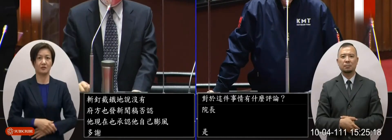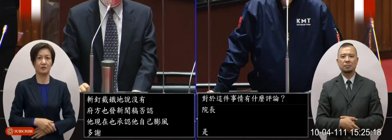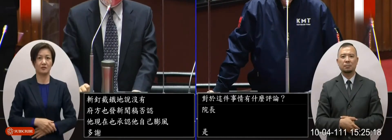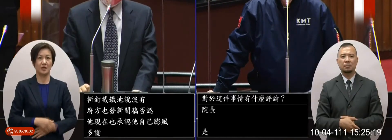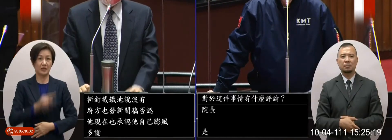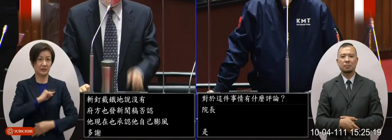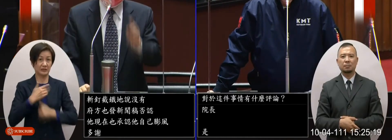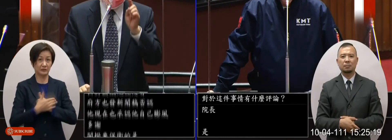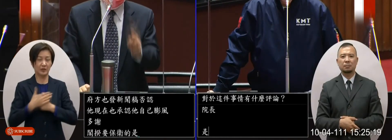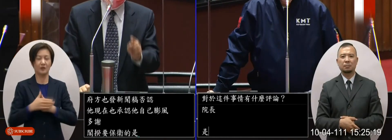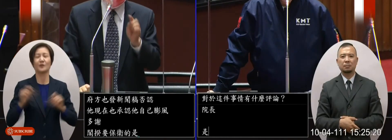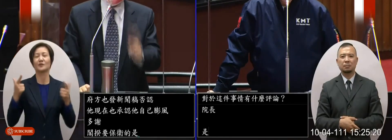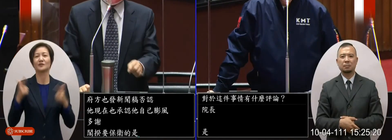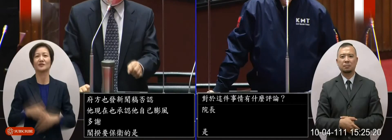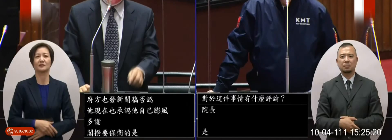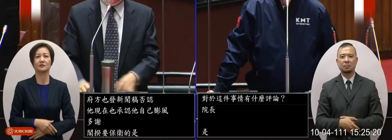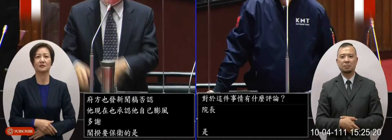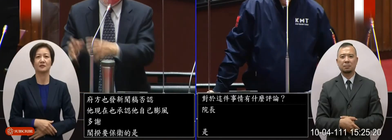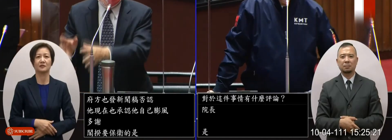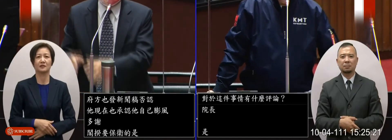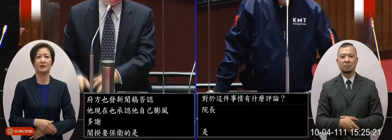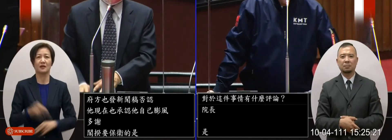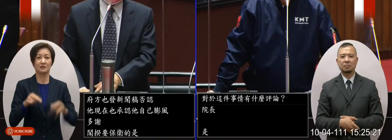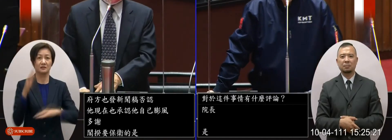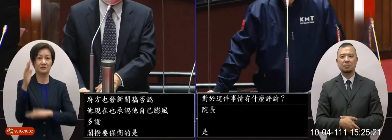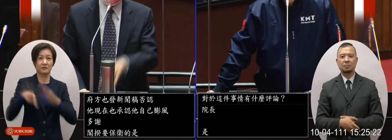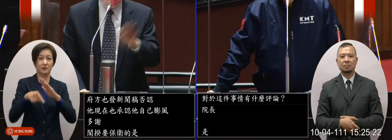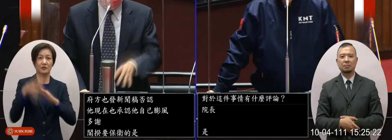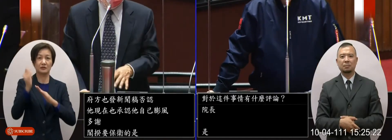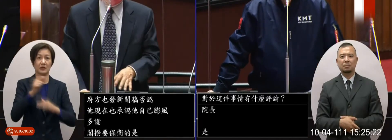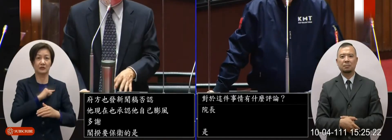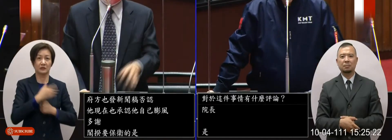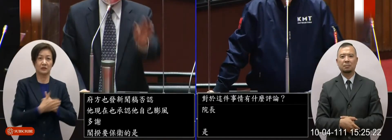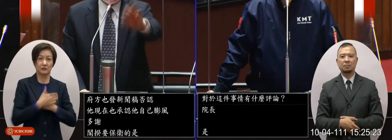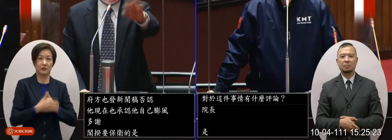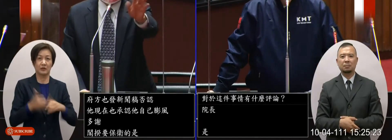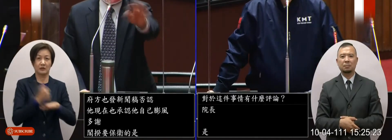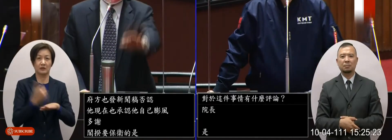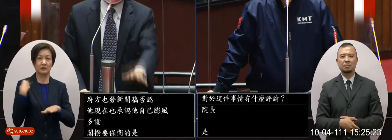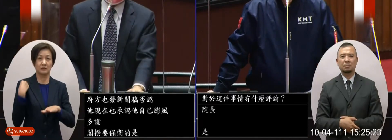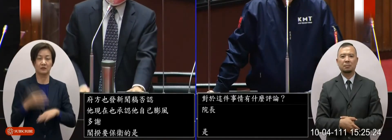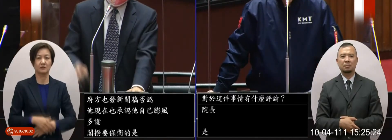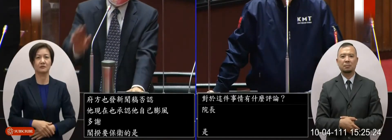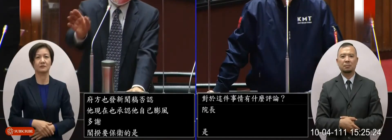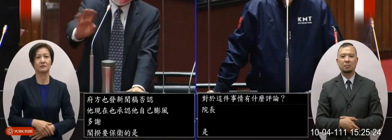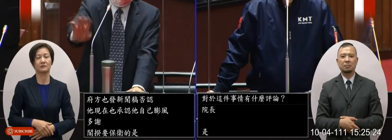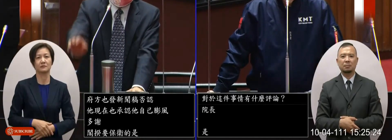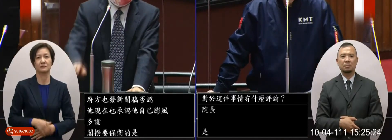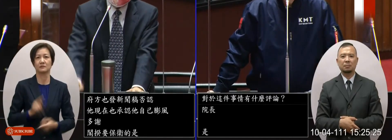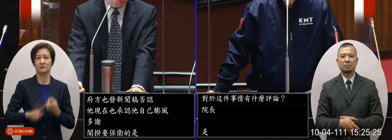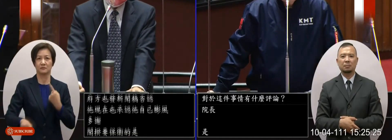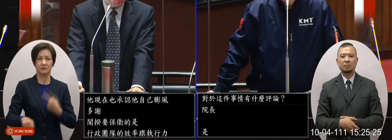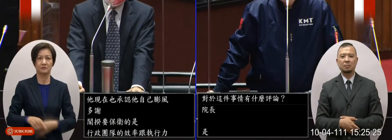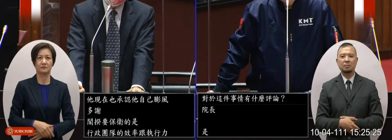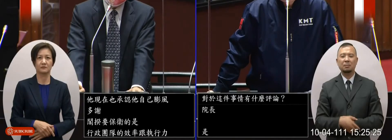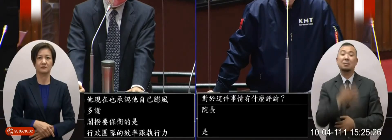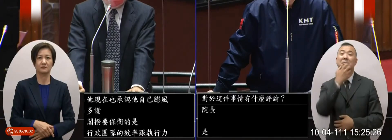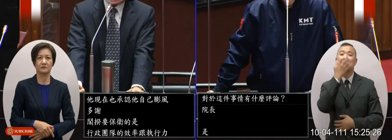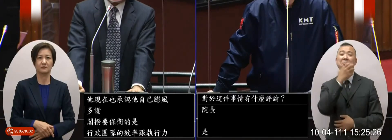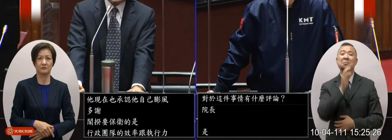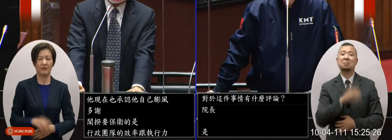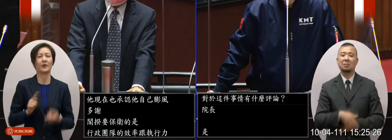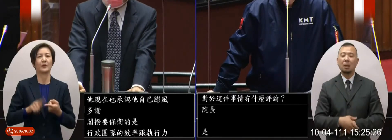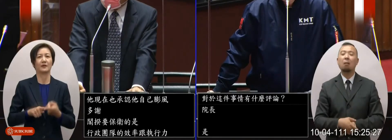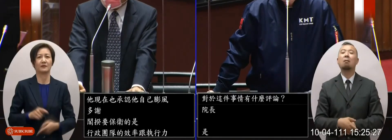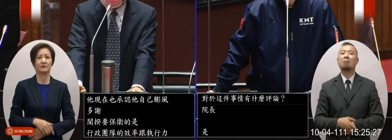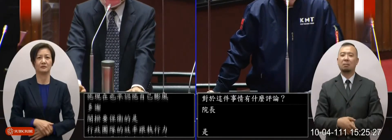来保卫。一个阁魁做到要来保卫自己的位置了，那这种阁魁 那就好笑， 对， 可